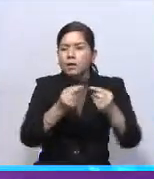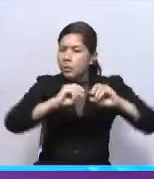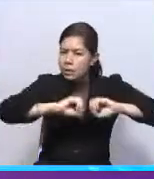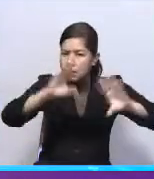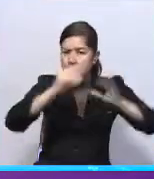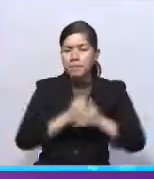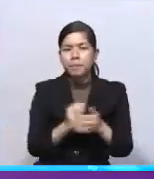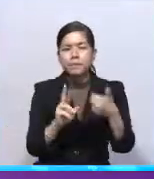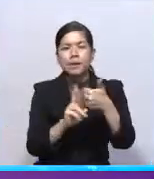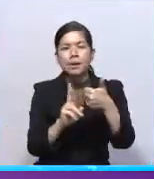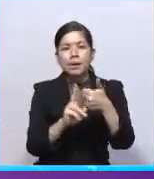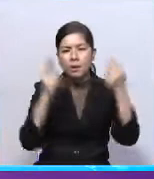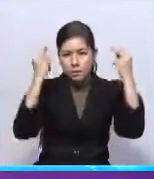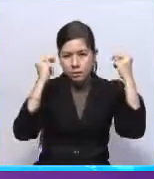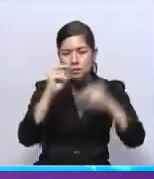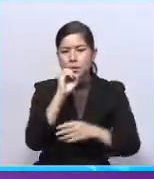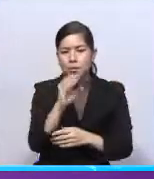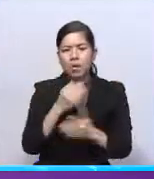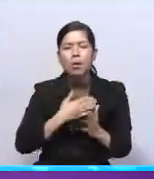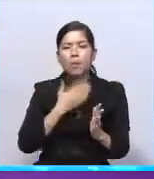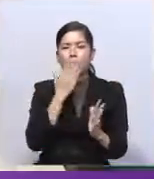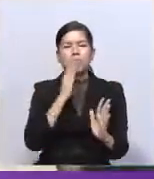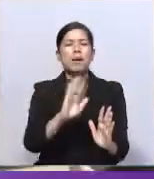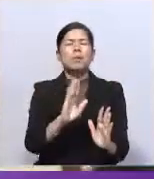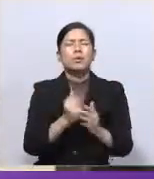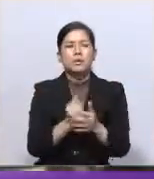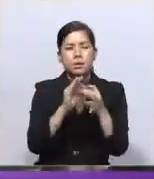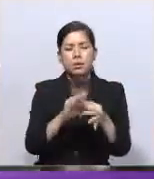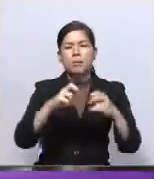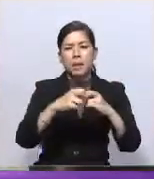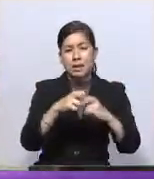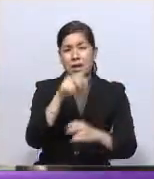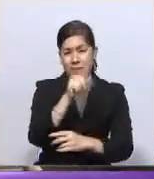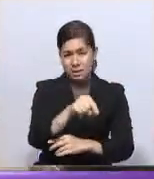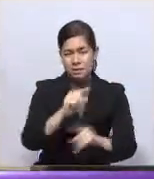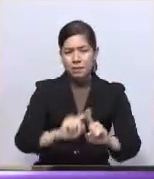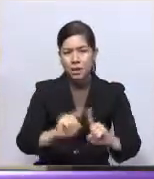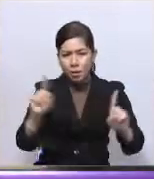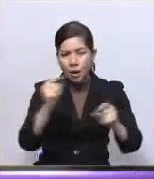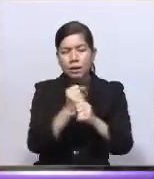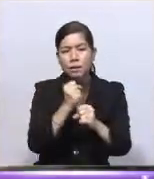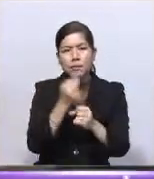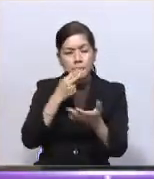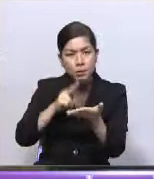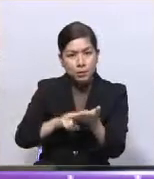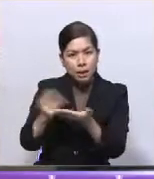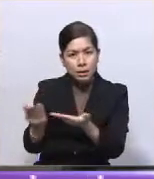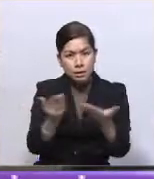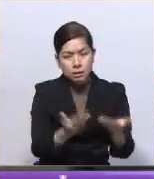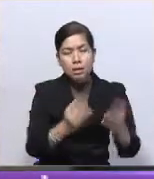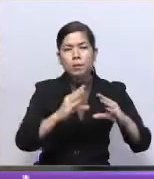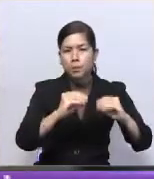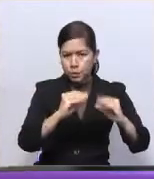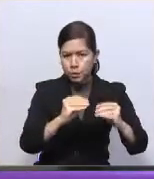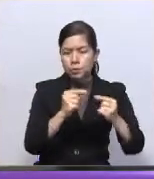รัฐมนตรีครับท่านอาจารย์วิษณุเครืองามก็บอกว่าไม่ขอวิพากษ์วิจารณ์เรื่องที่เกิดขึ้นแต่เห็นว่าการทำหนังสือเชิญประชุมซึ่ง